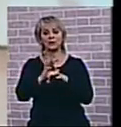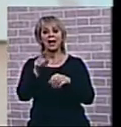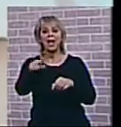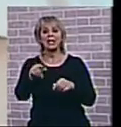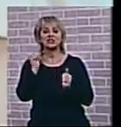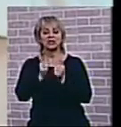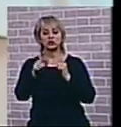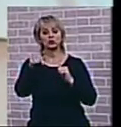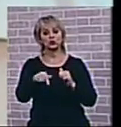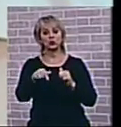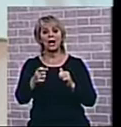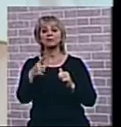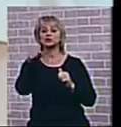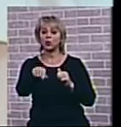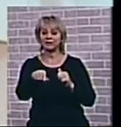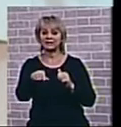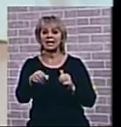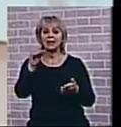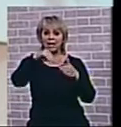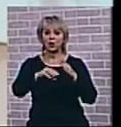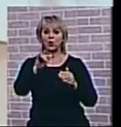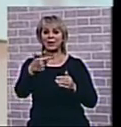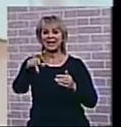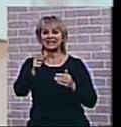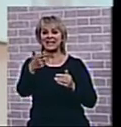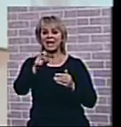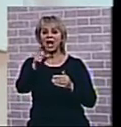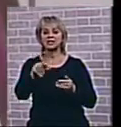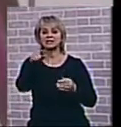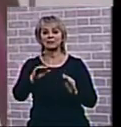Они зачастую обусловлены накоплением углекислого газа в